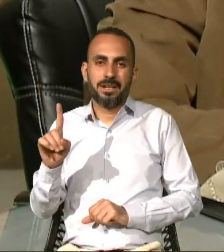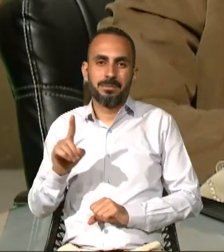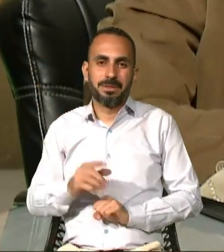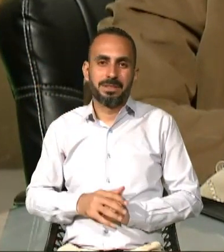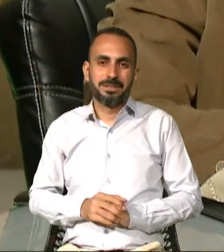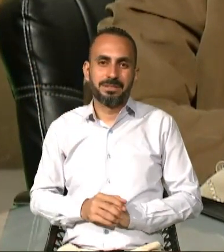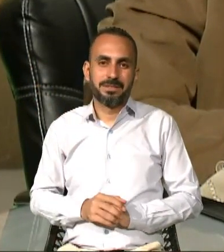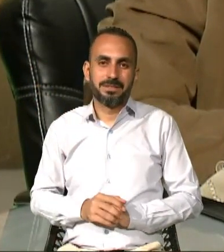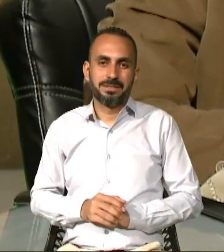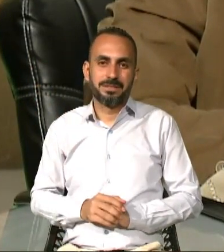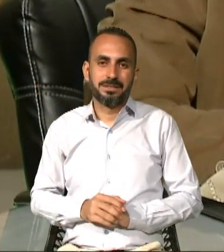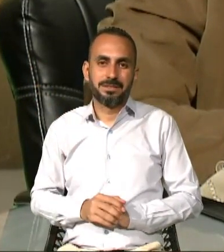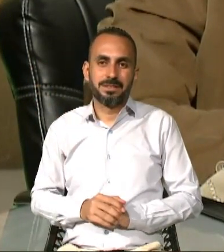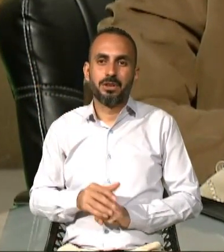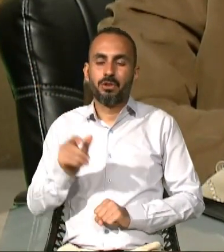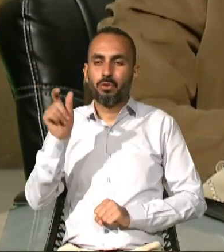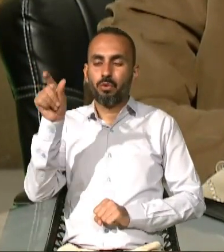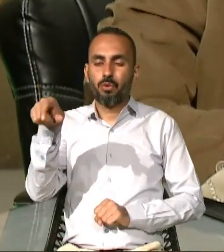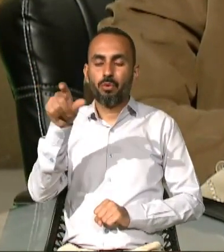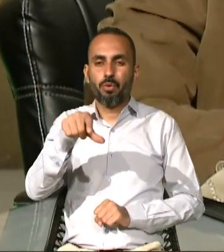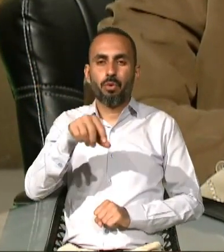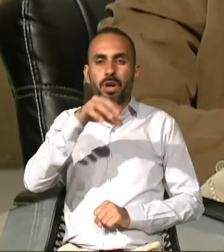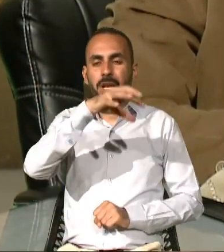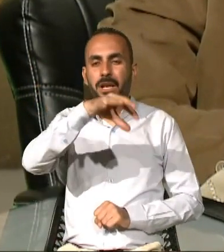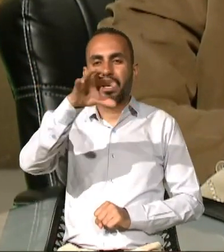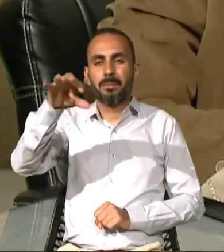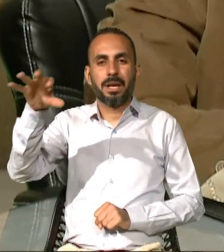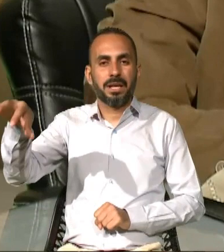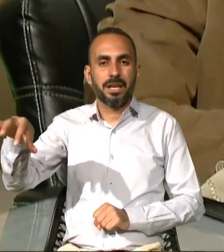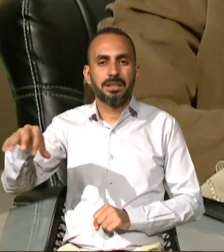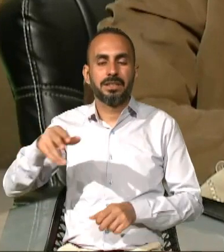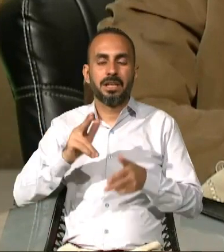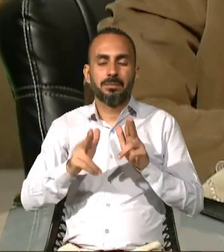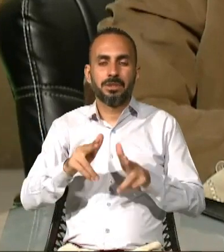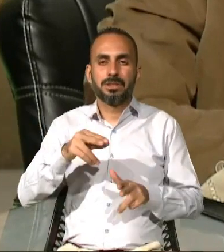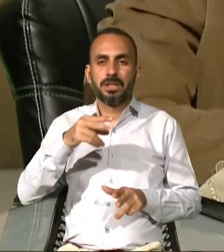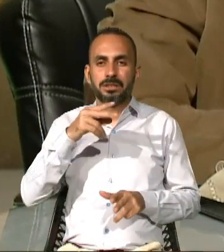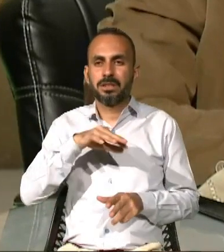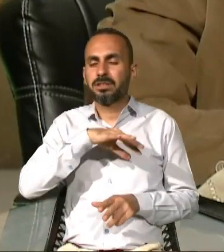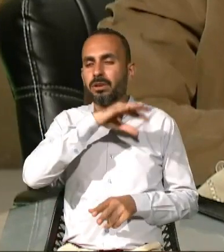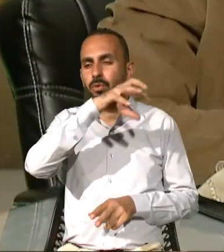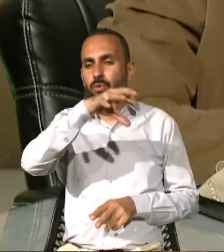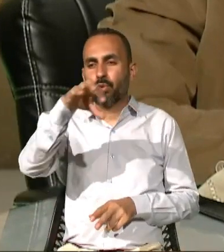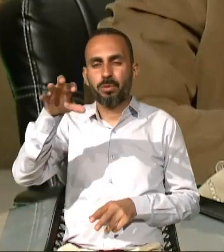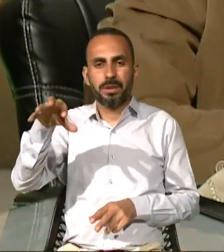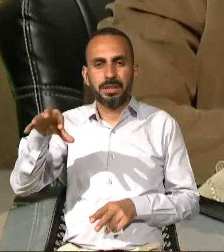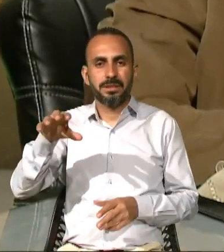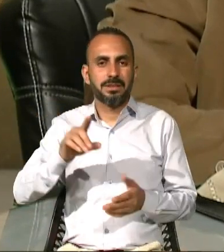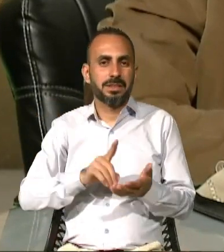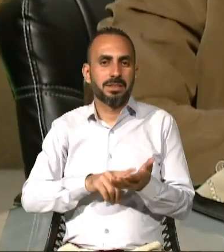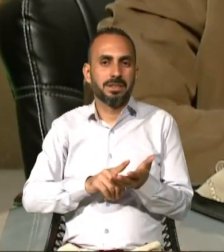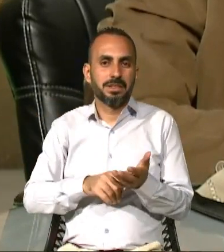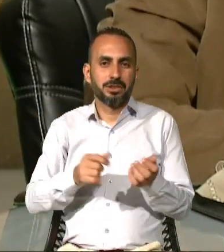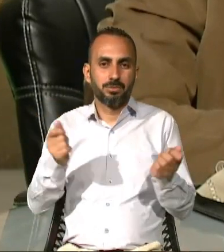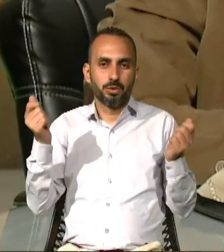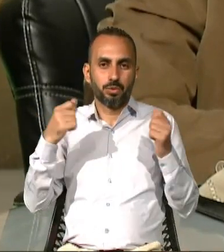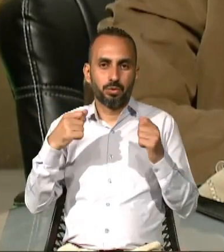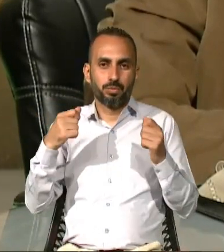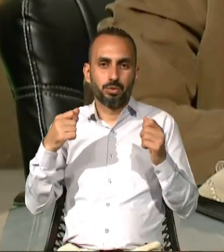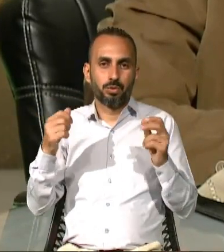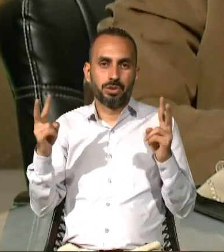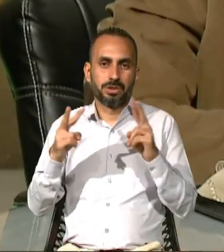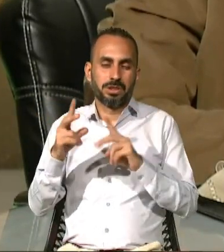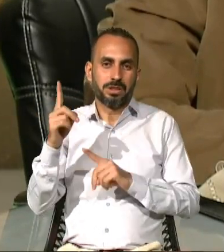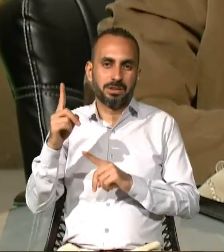بتصرخ وترجع لربنا، وانا شايف على حسب ايماني مصر بالذات ما بتصرخش، بتتسهر بالمرض